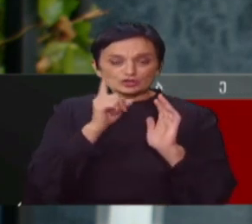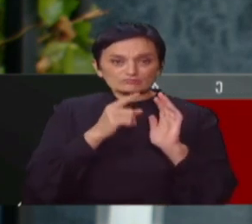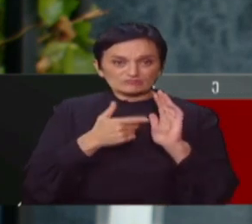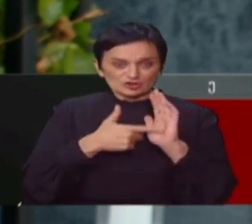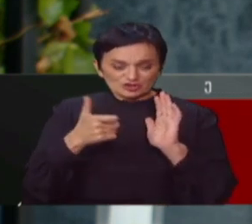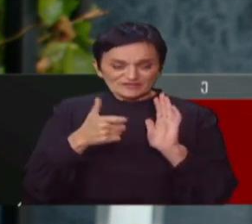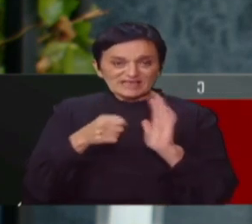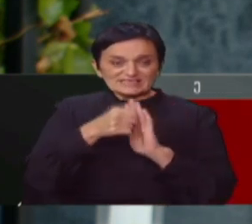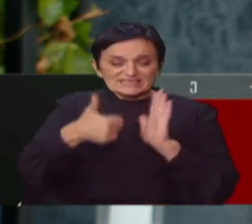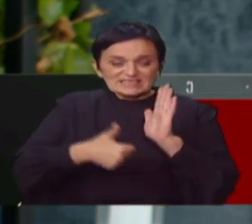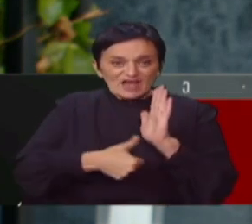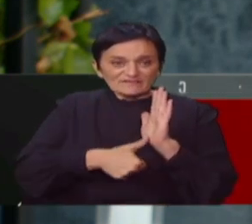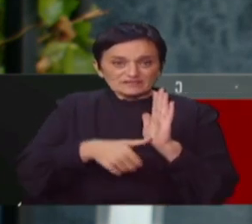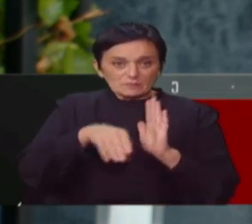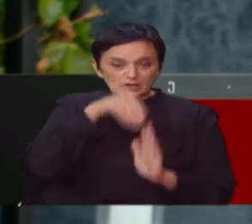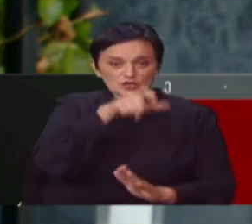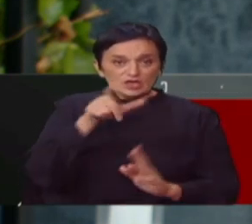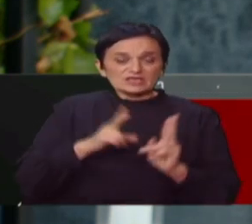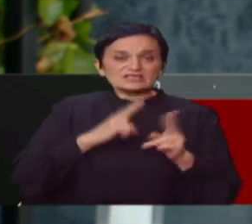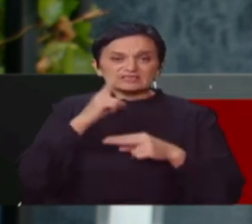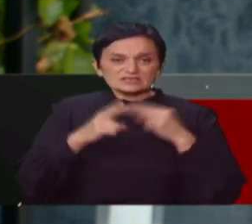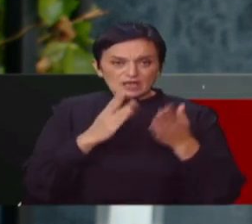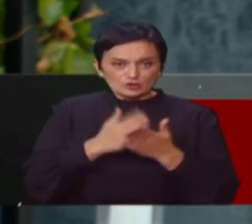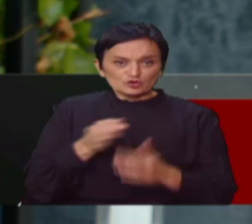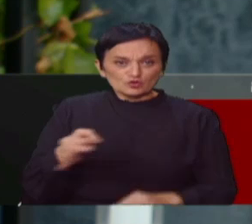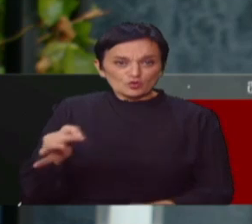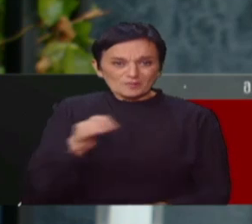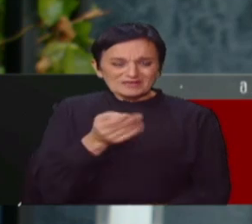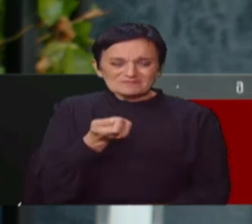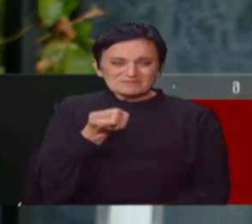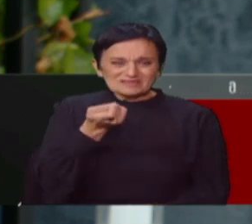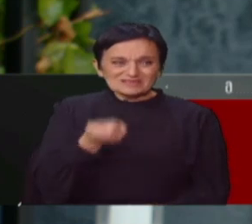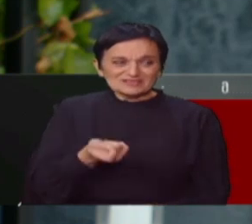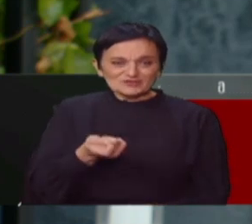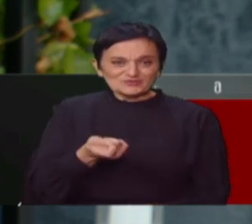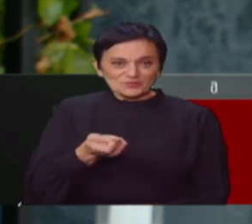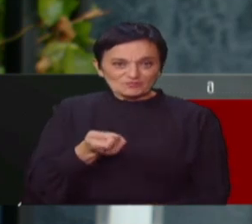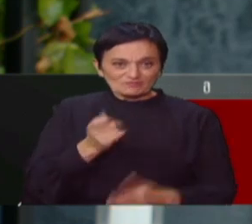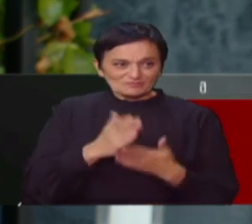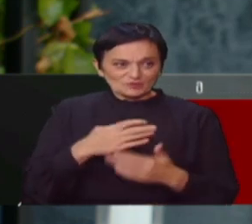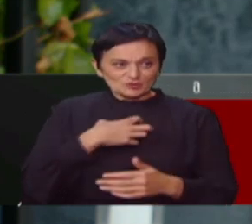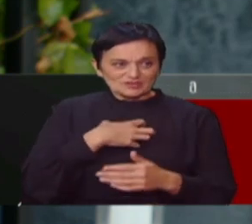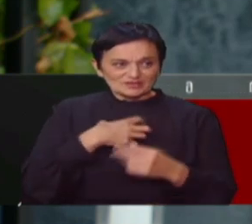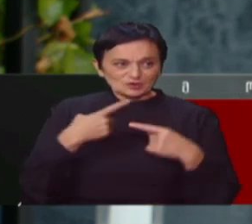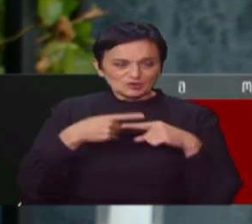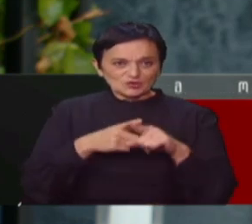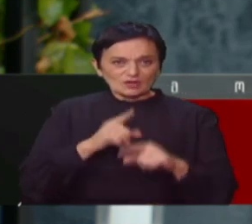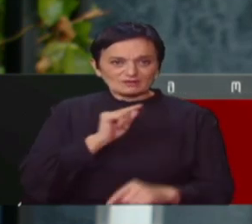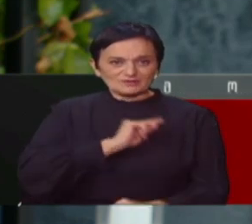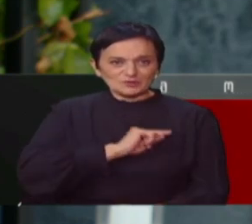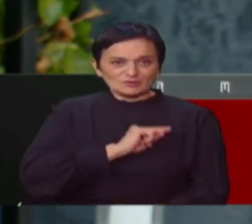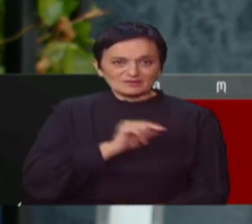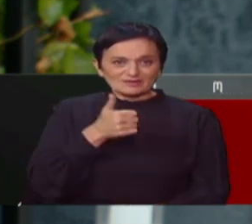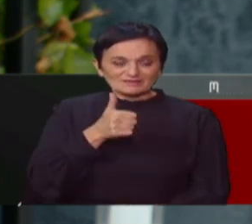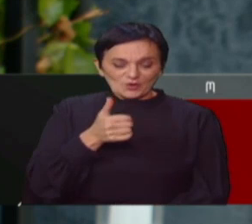45716-მა ამომრჩეველმა. Საჩივრები არის დაწერილი უბნებზე მცირე რაოდენობით, თუმცა ესენი არის ძირითადად ტექნიკური ხასიათის და